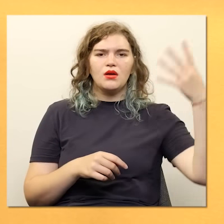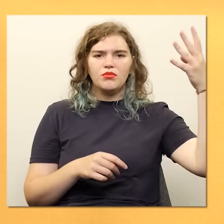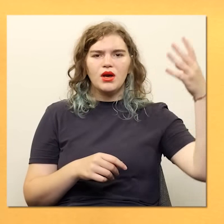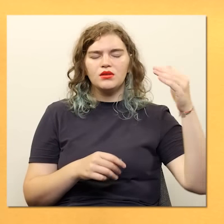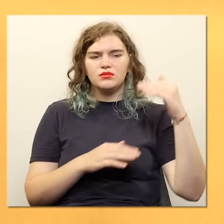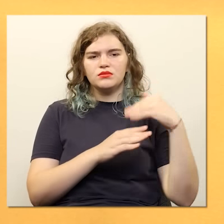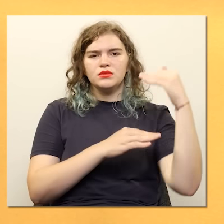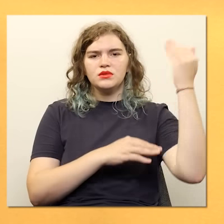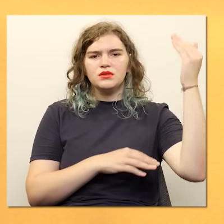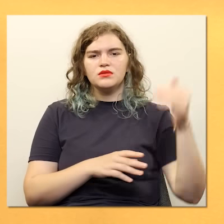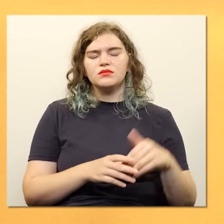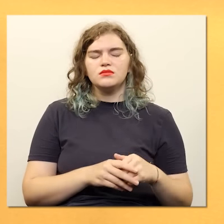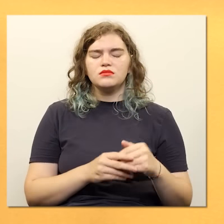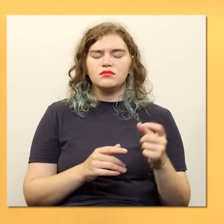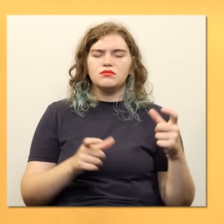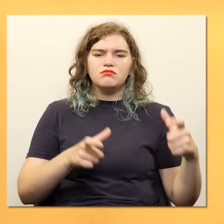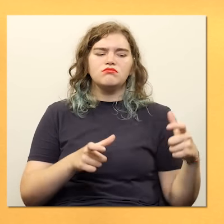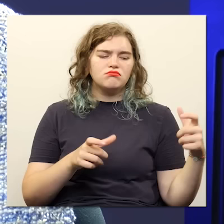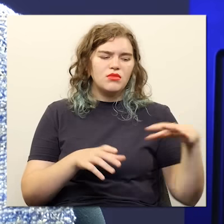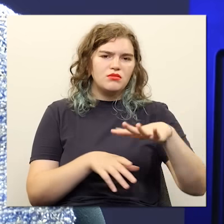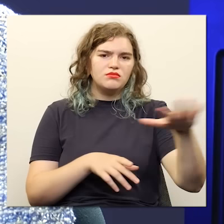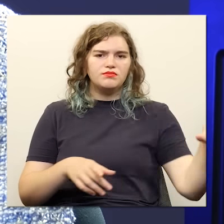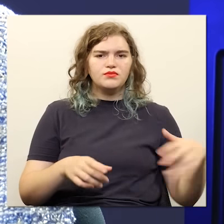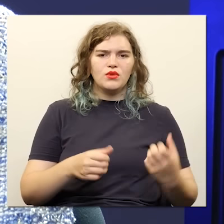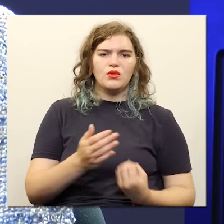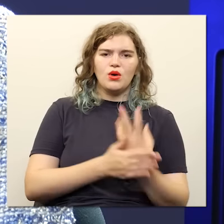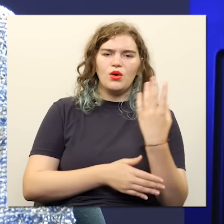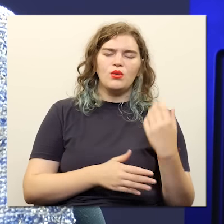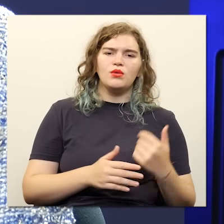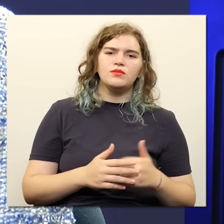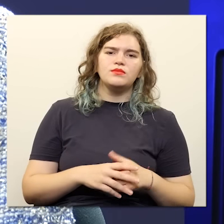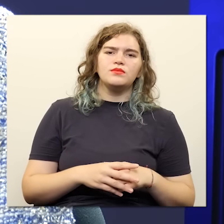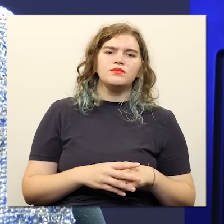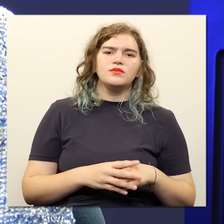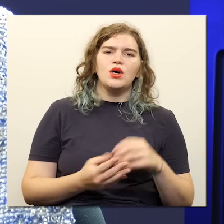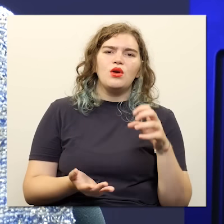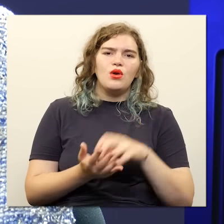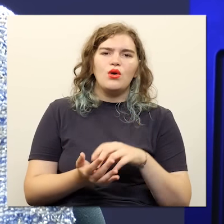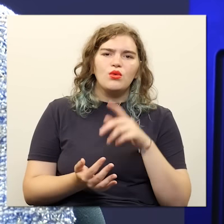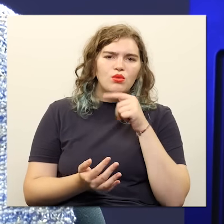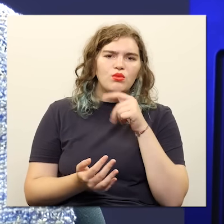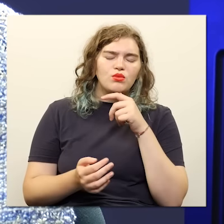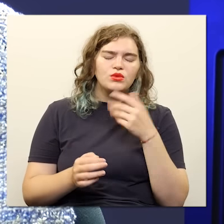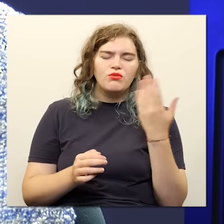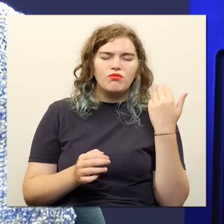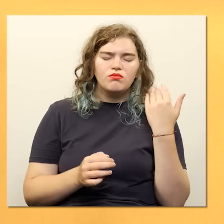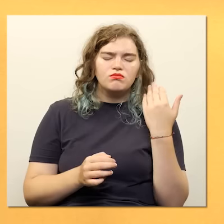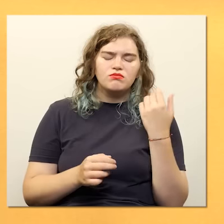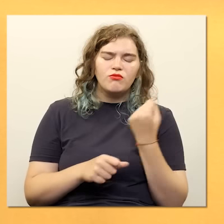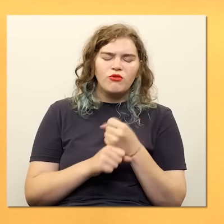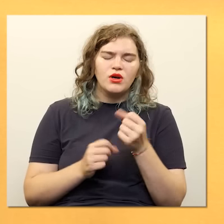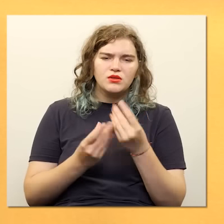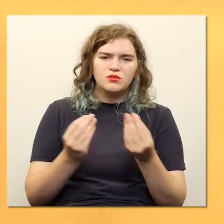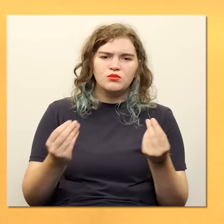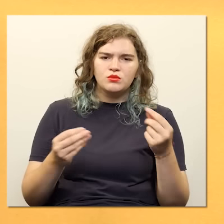etajul 4, cartier nou, în zonă, într-o zonă unde era foarte, foarte mulți romi.